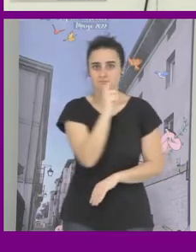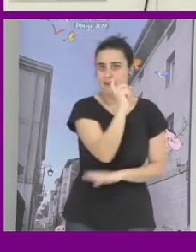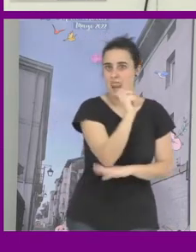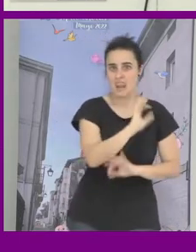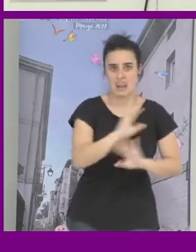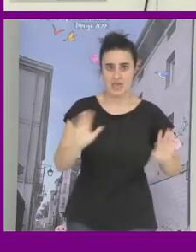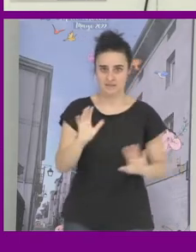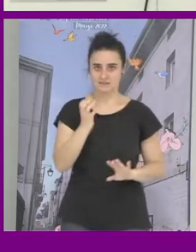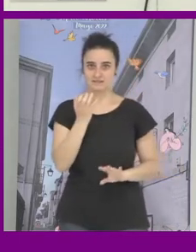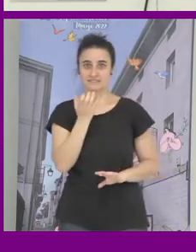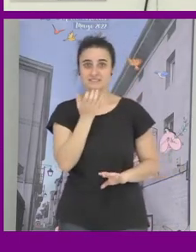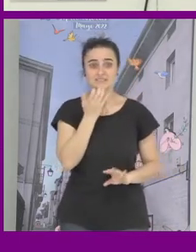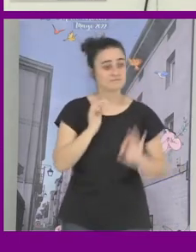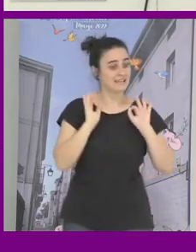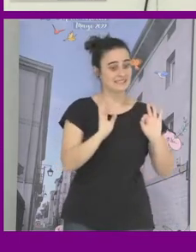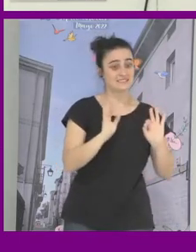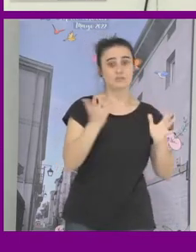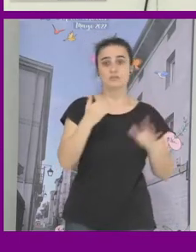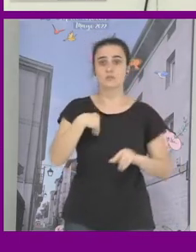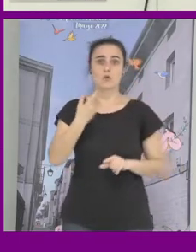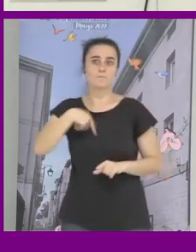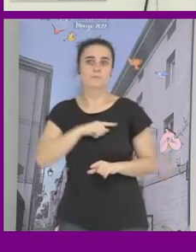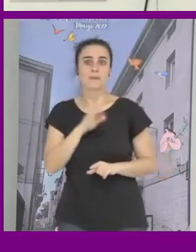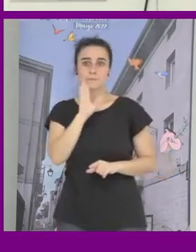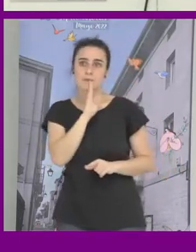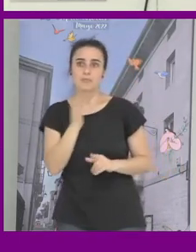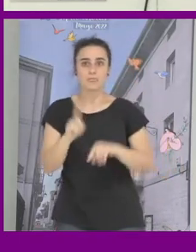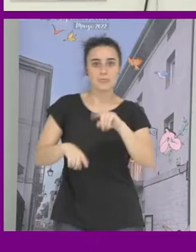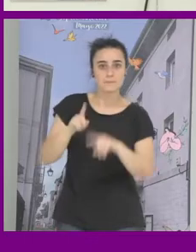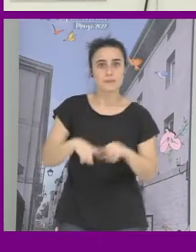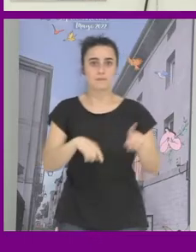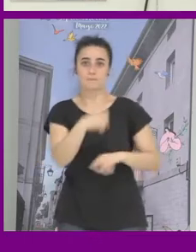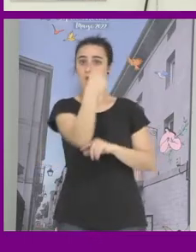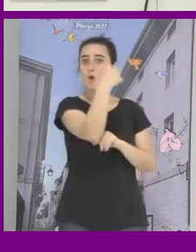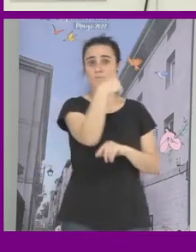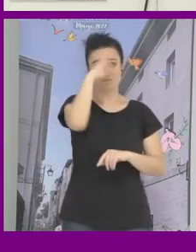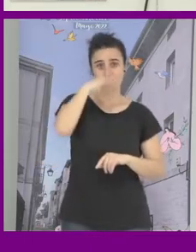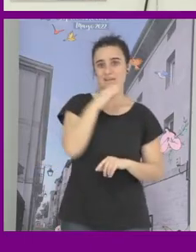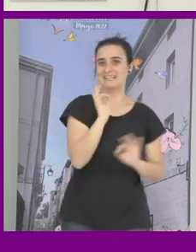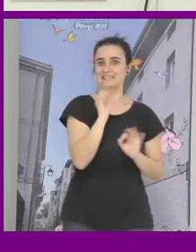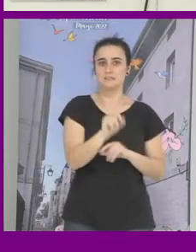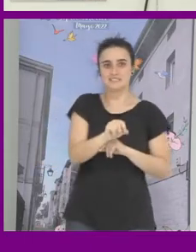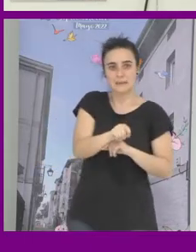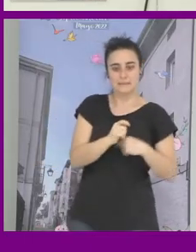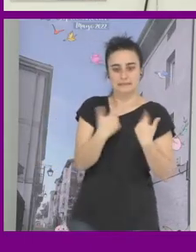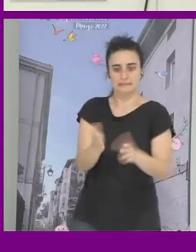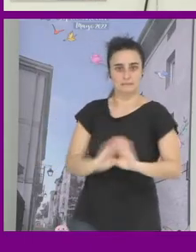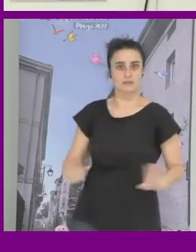ez baian ez dagoena, eta aitatasuna da bakarrik, ba, espermatozoideak jartzea, ez? Aldiz, amatasunaren